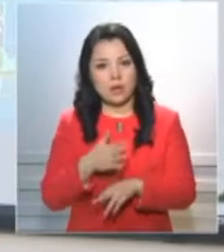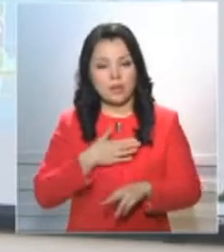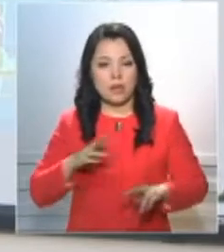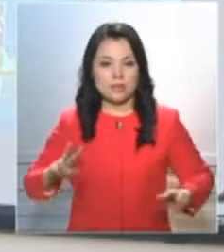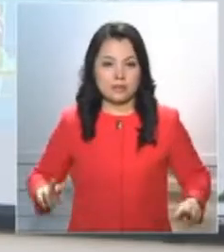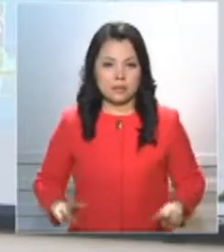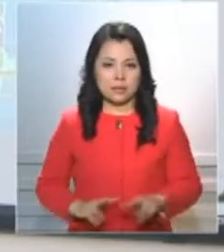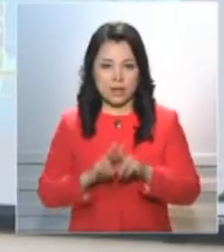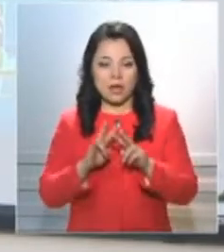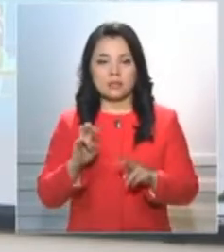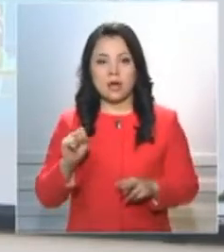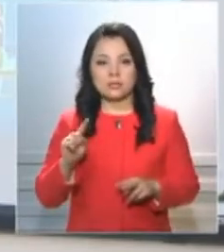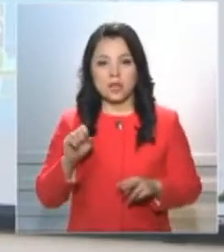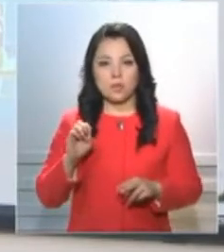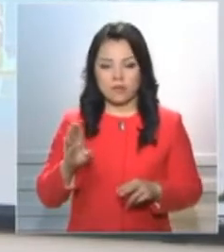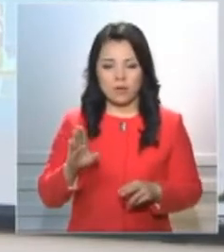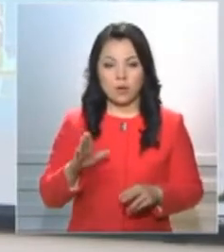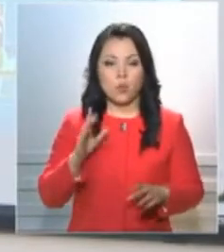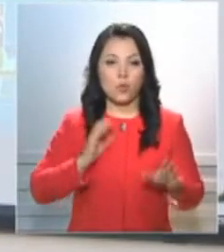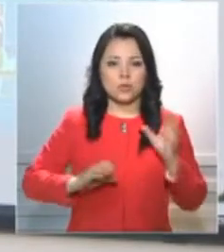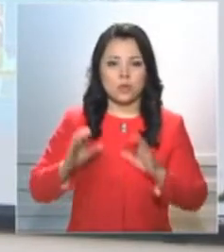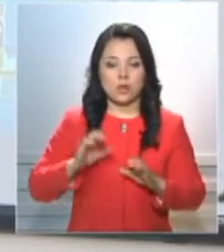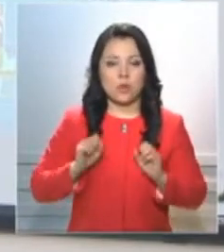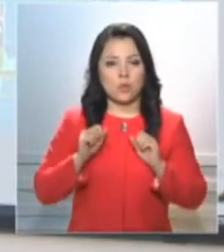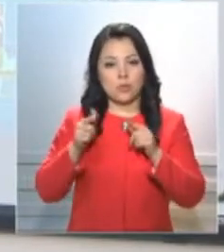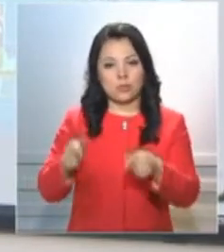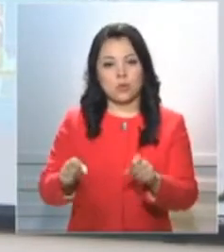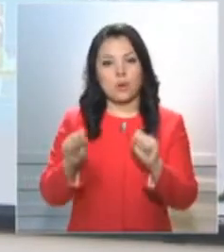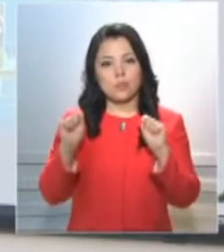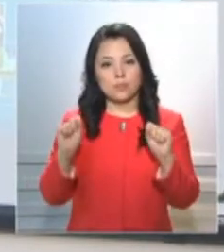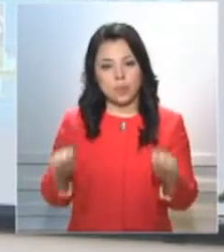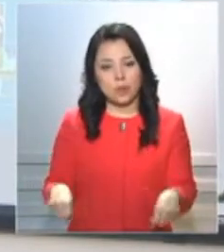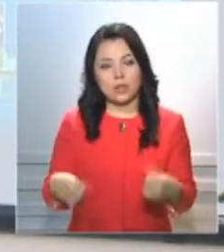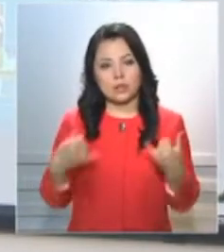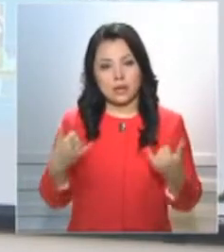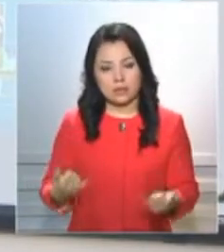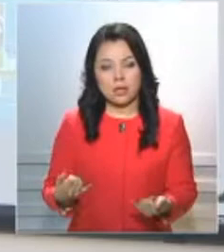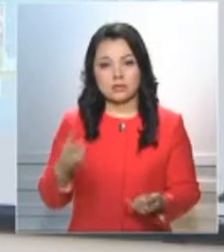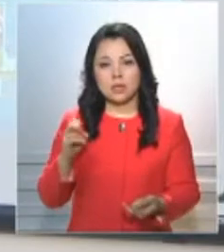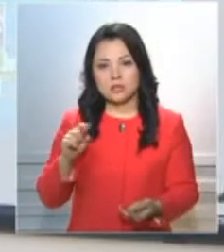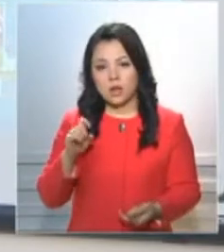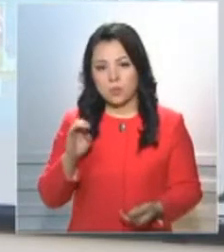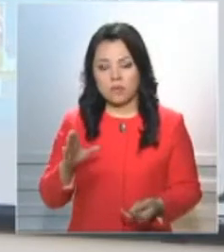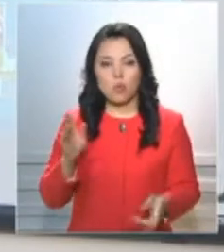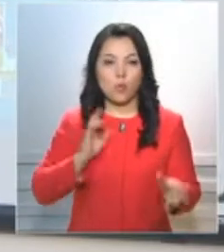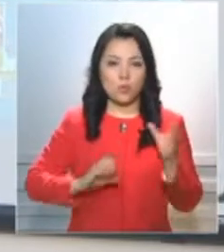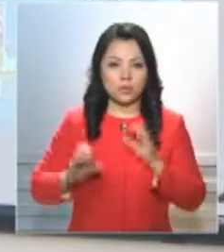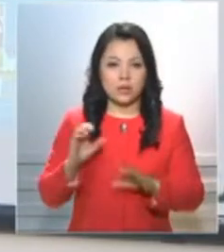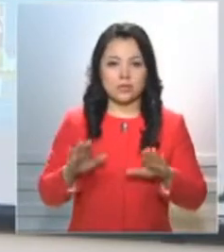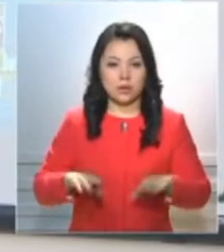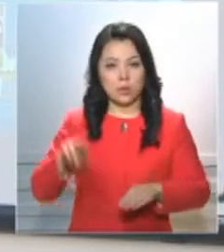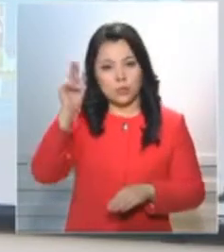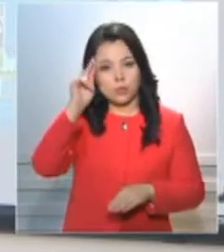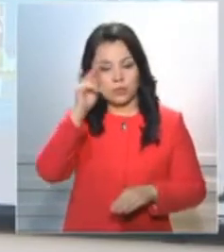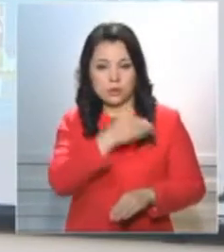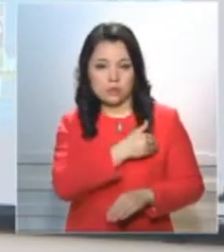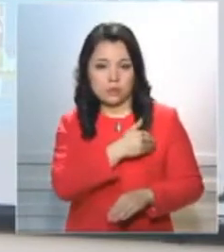астанамыздағы Назарбаев университетіне үлкен түсуге мүмкіншілікті болатын еді. Сол себепті мысалға Назарбаев университетіне түсу үшін